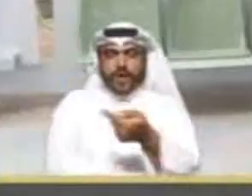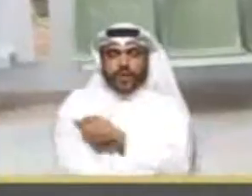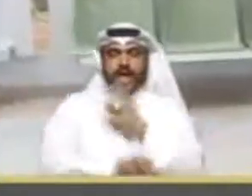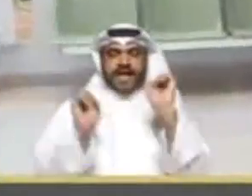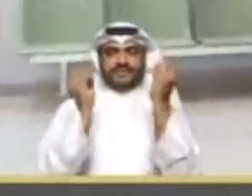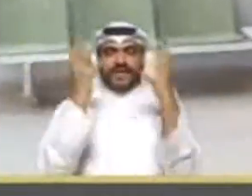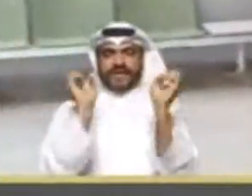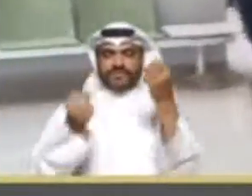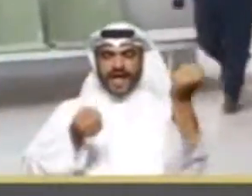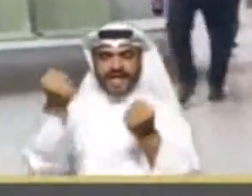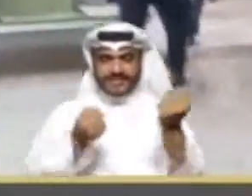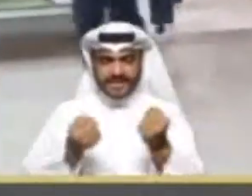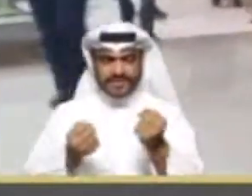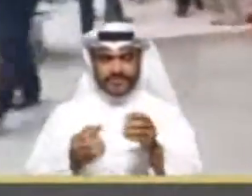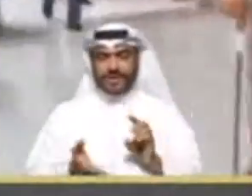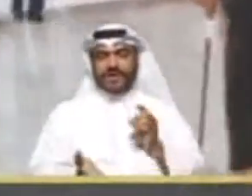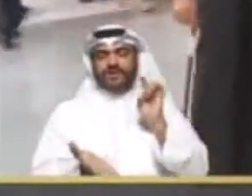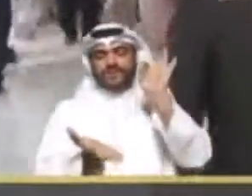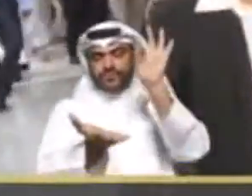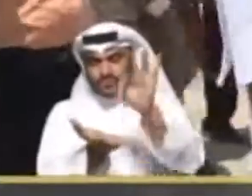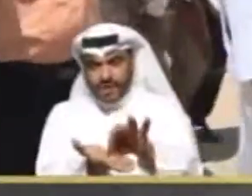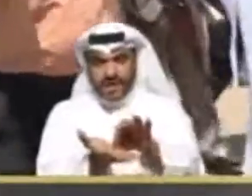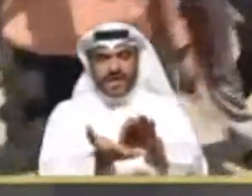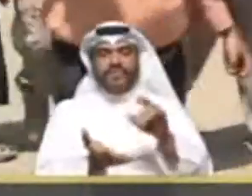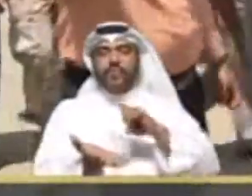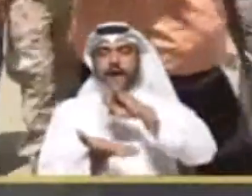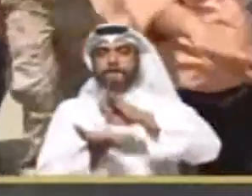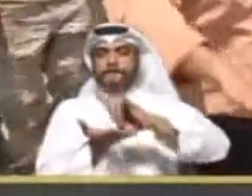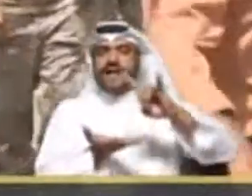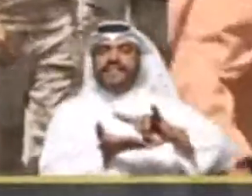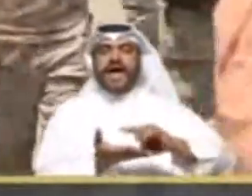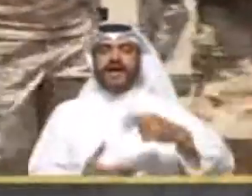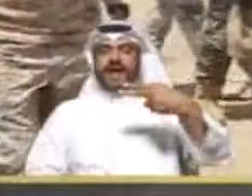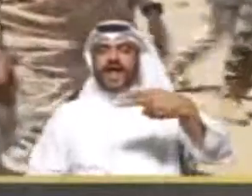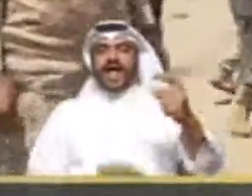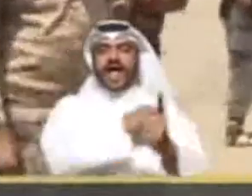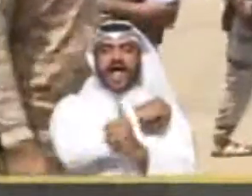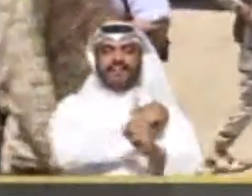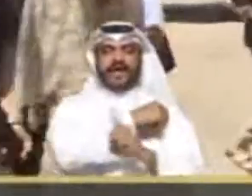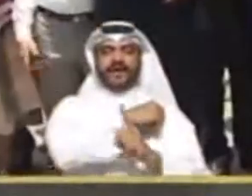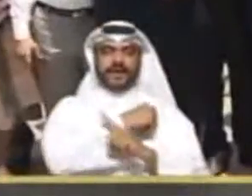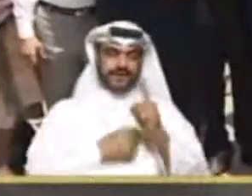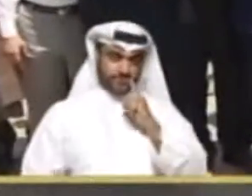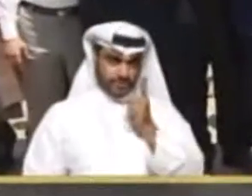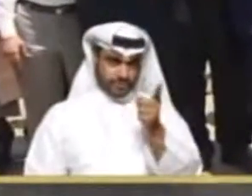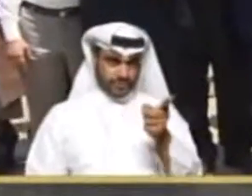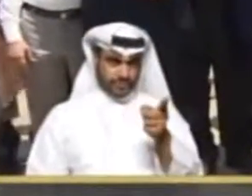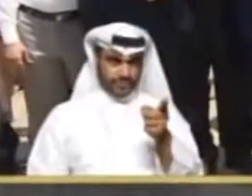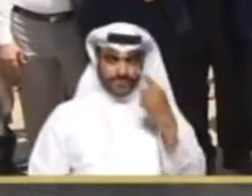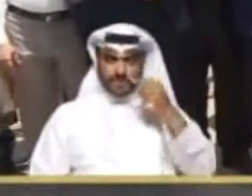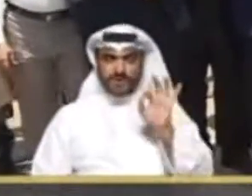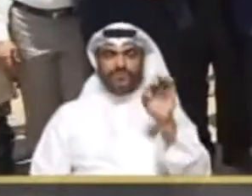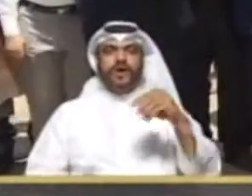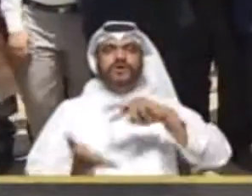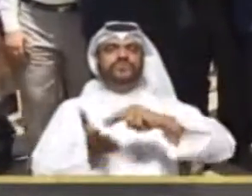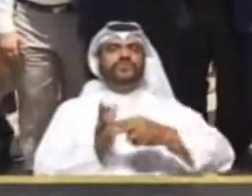الإسعاف. وعقب وصول الوفد الكويتي لمطار عدن، قامت الهيئة اليمنية الكويتية بتدشين استلام